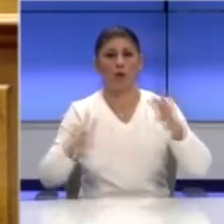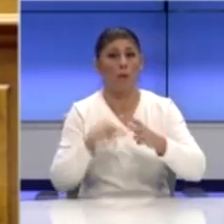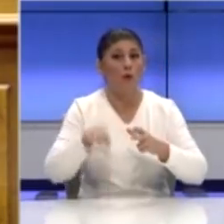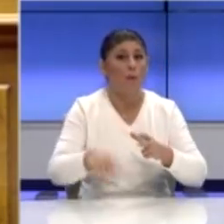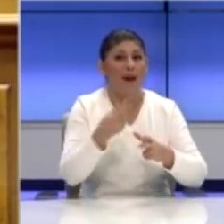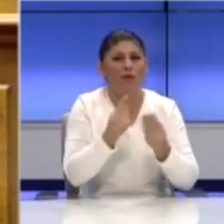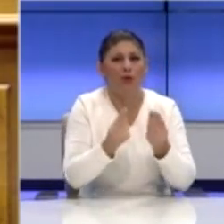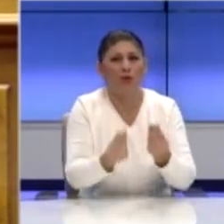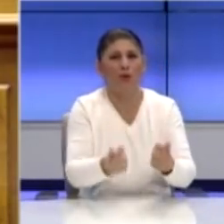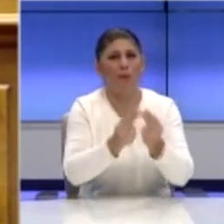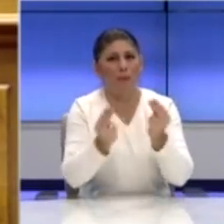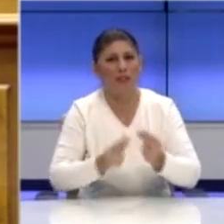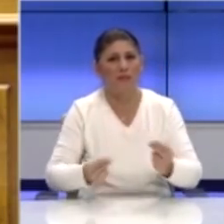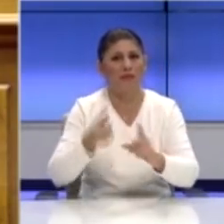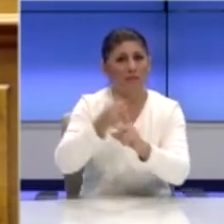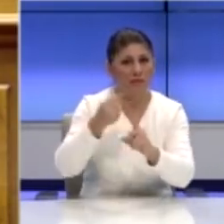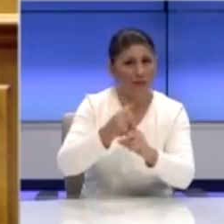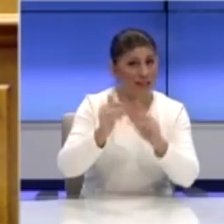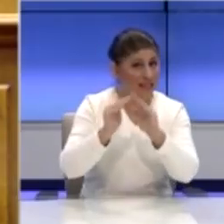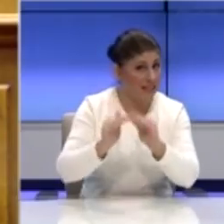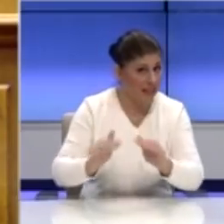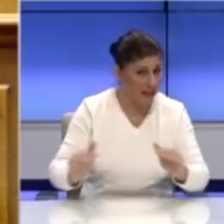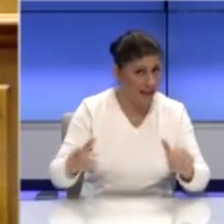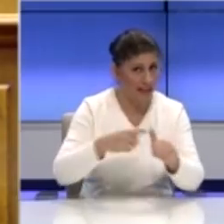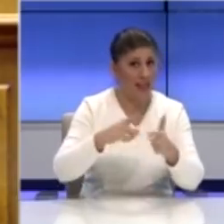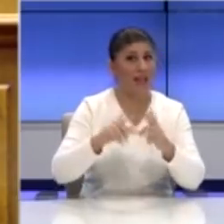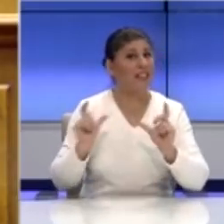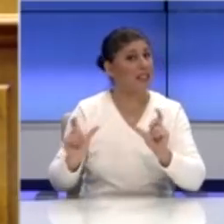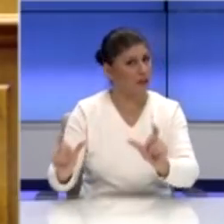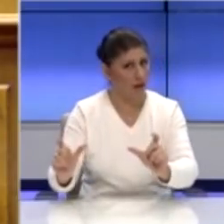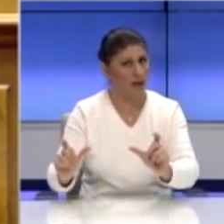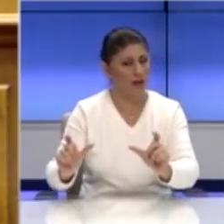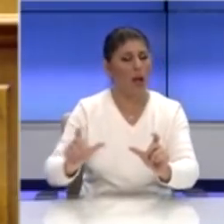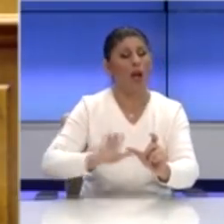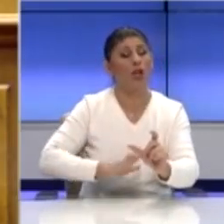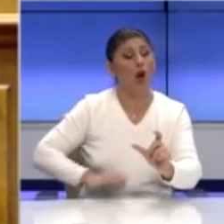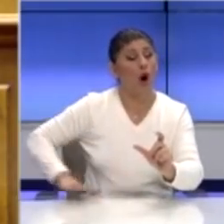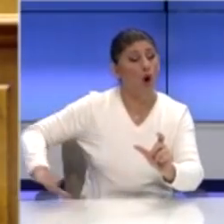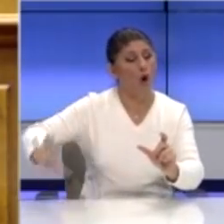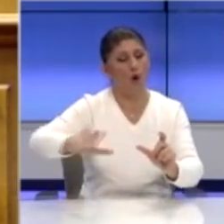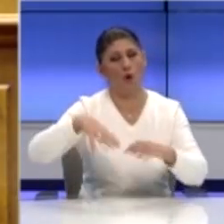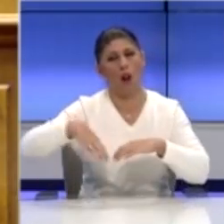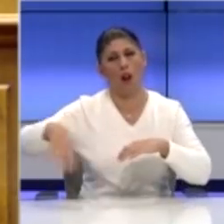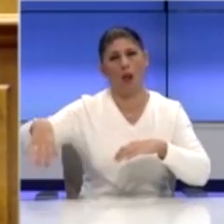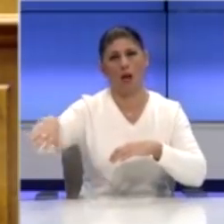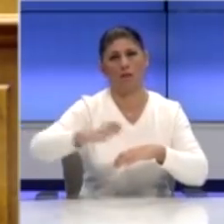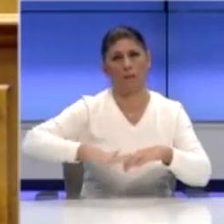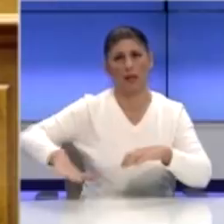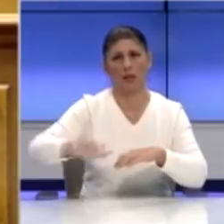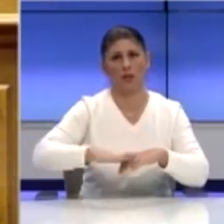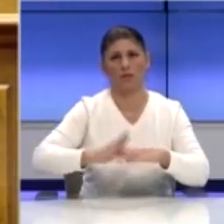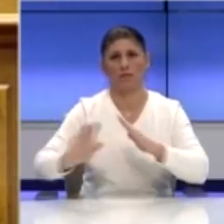υπάρξει αποτελεσματική υπεράσπιση και της ειρήνης και της ασφάλειας για όλους τους λαούς της περιοχής, θωράκιση